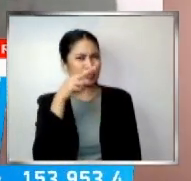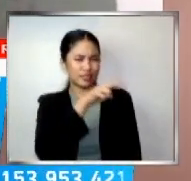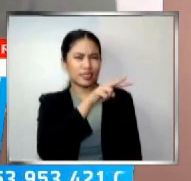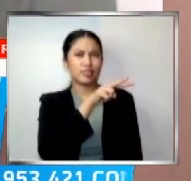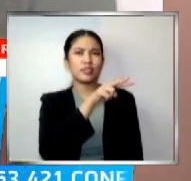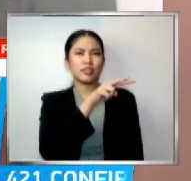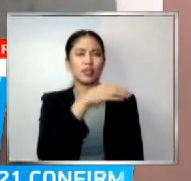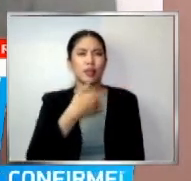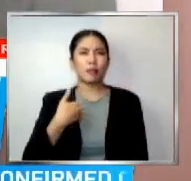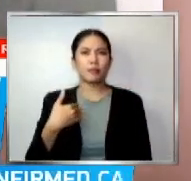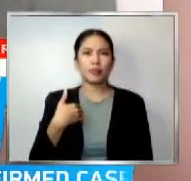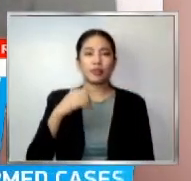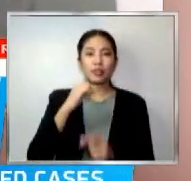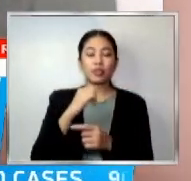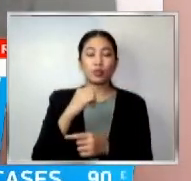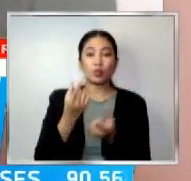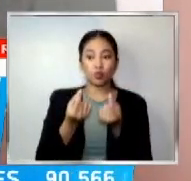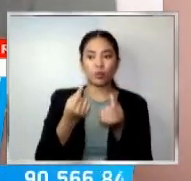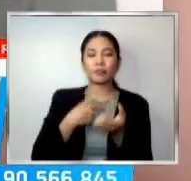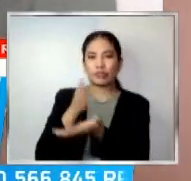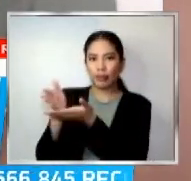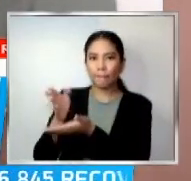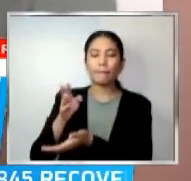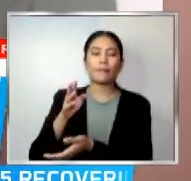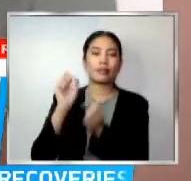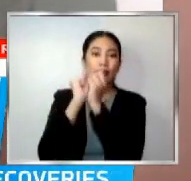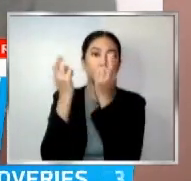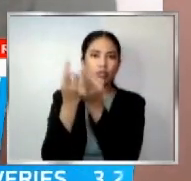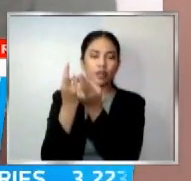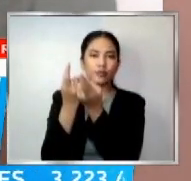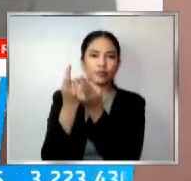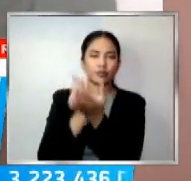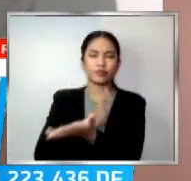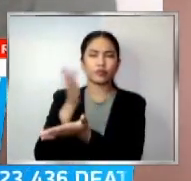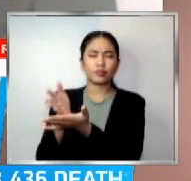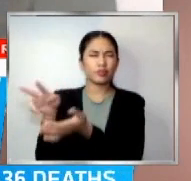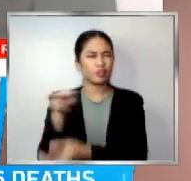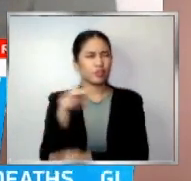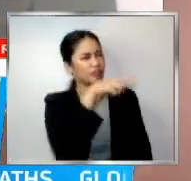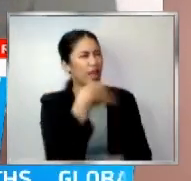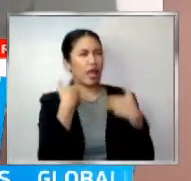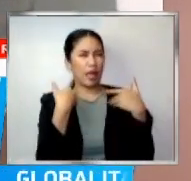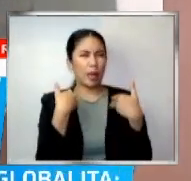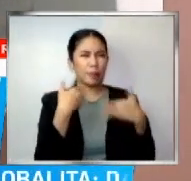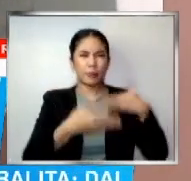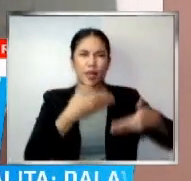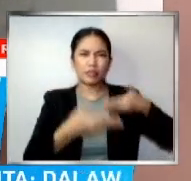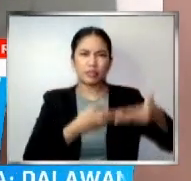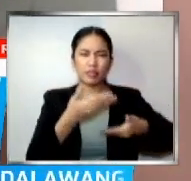nagsiseminar po kasi kami doon sa Bagsamoro area. Nakikita po namin na may mga transaksyon na patong-patong